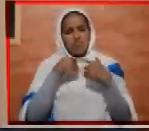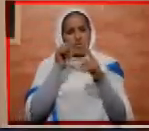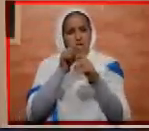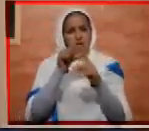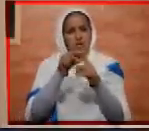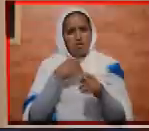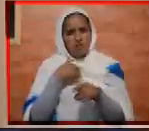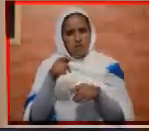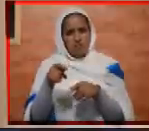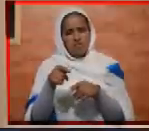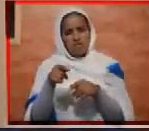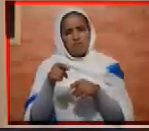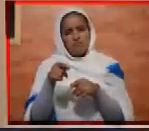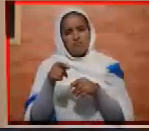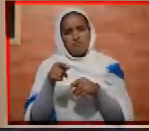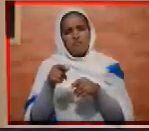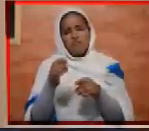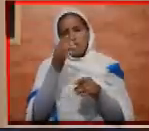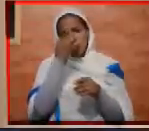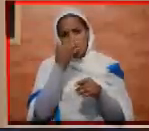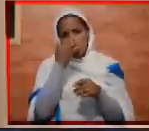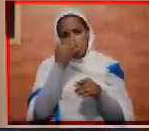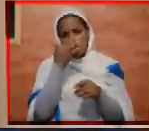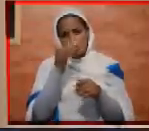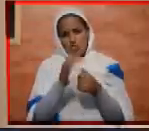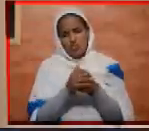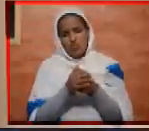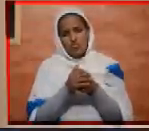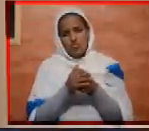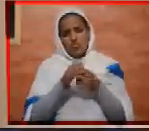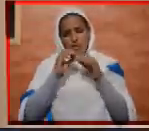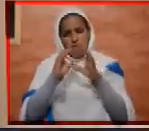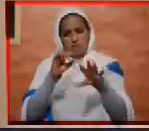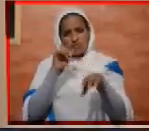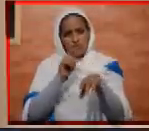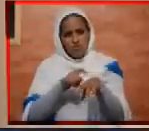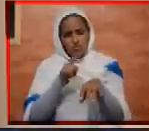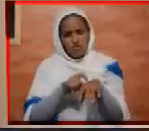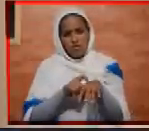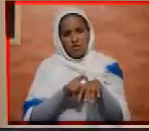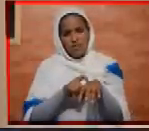እንደሆነ ከገጠሩ የበለጠ በከተማው በስፋት ይሰጣል ትምህርት